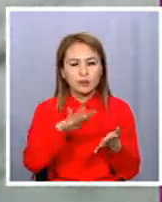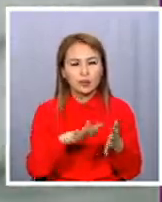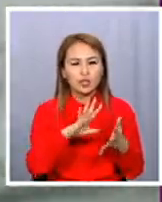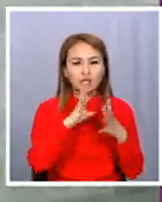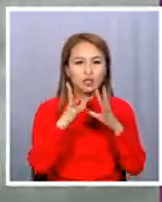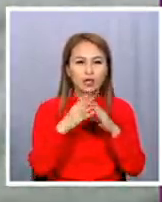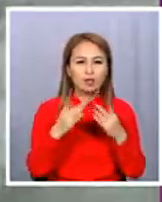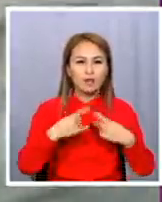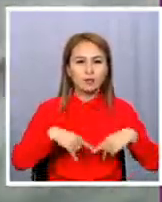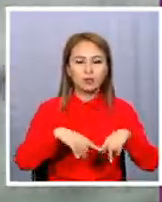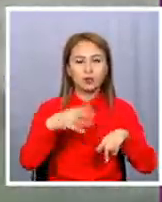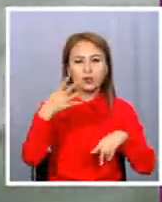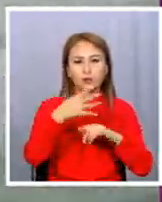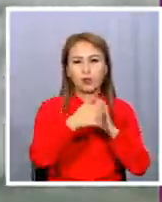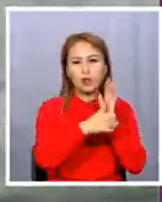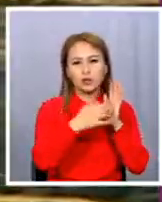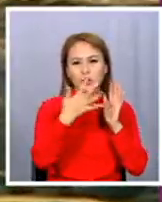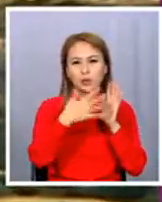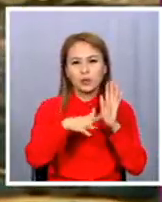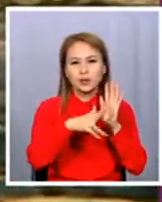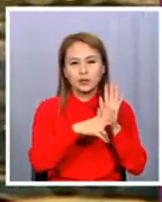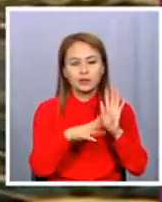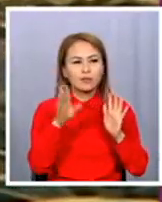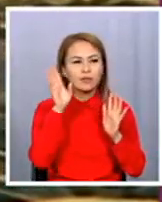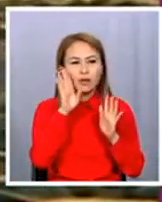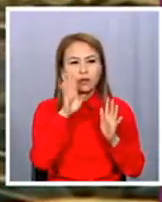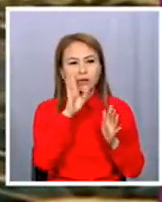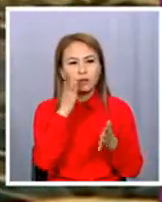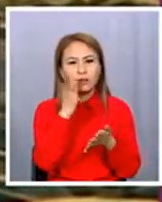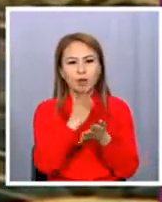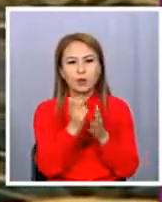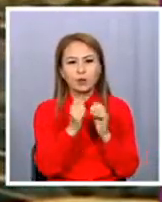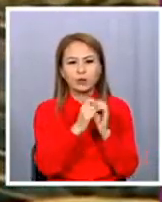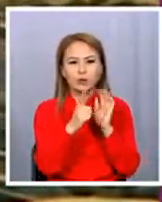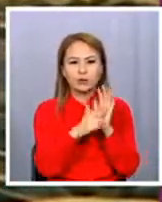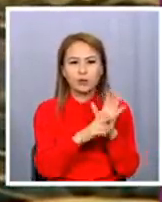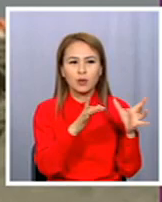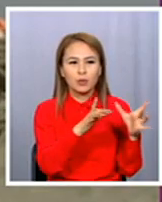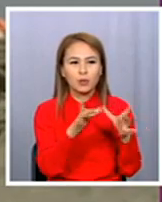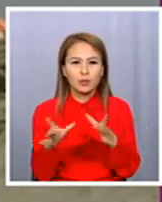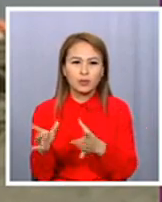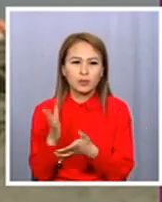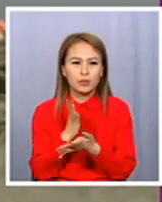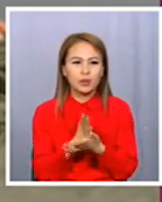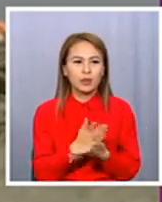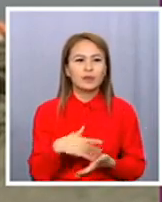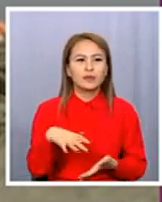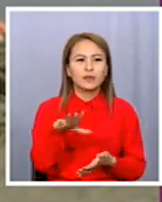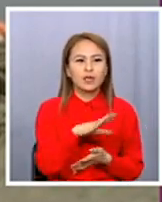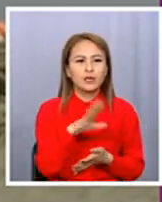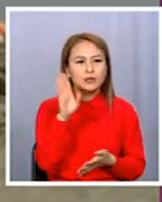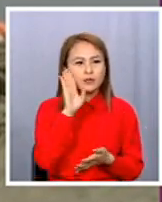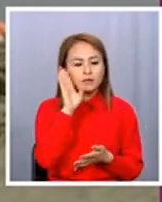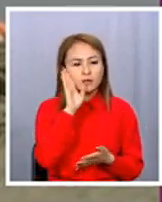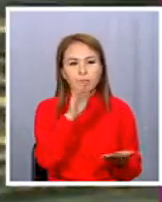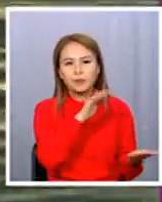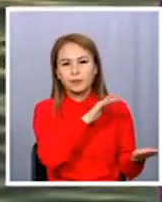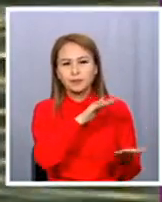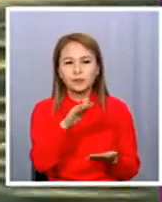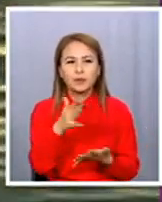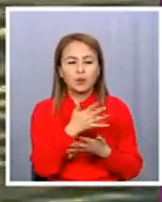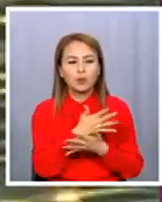аумағы 4658 шаршы шақырым болатын 17 мыңдай көл ғана бар. Көлдердің су жинайтын алқаптарының ауданы